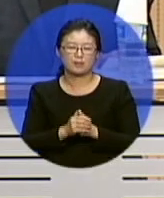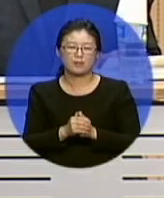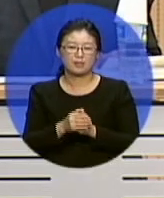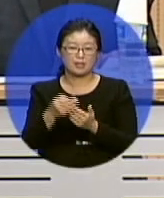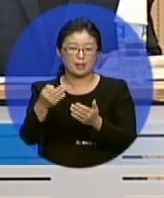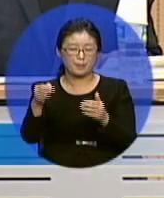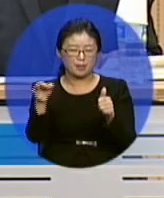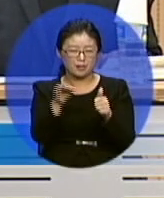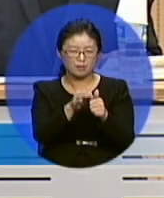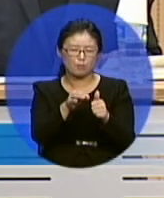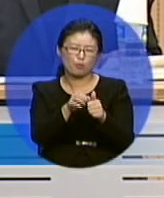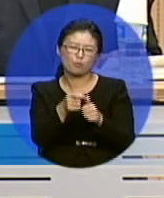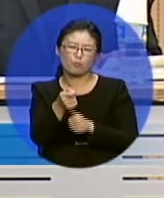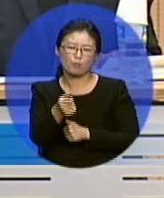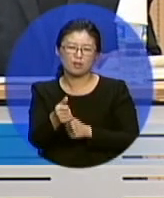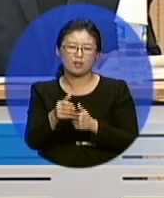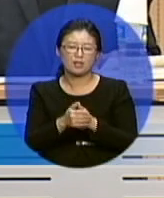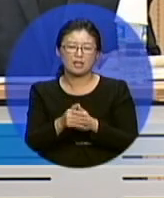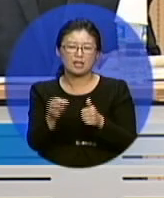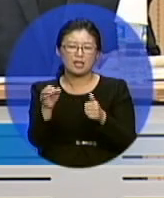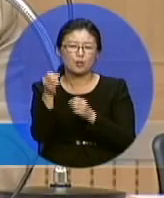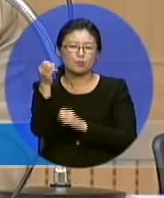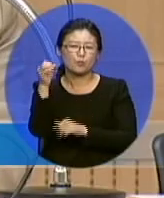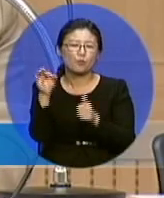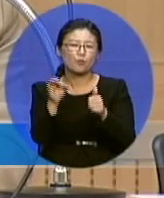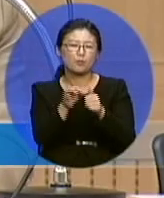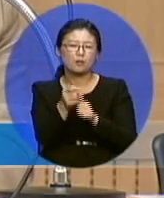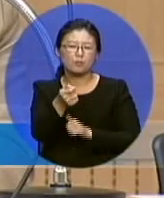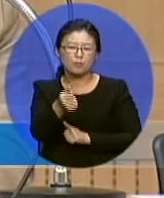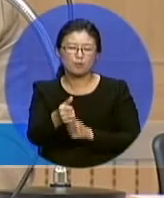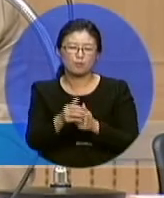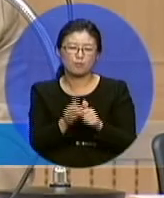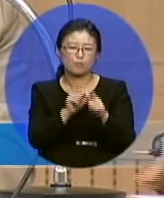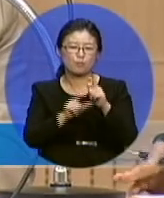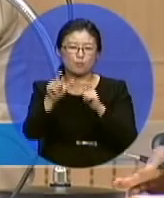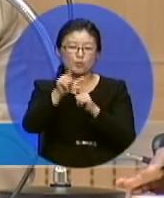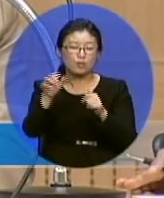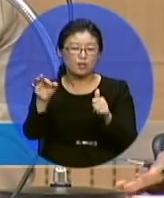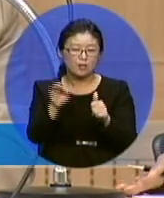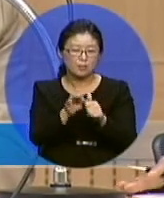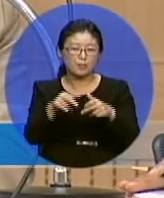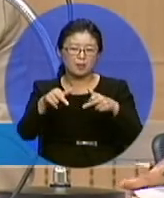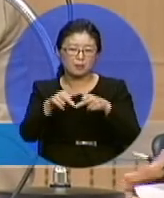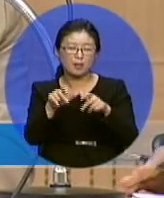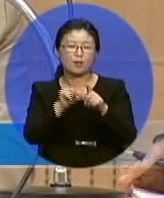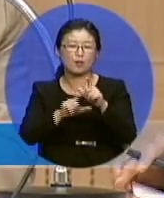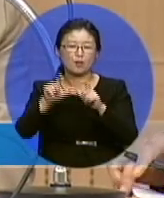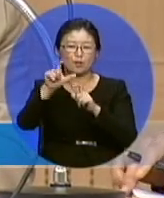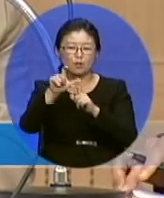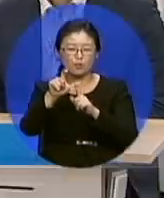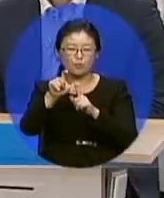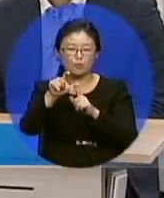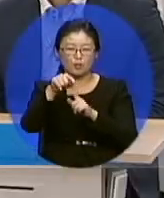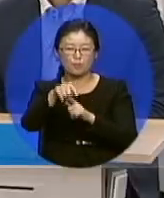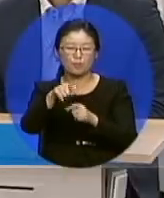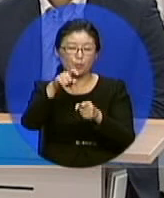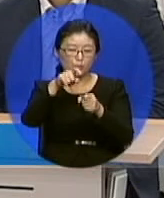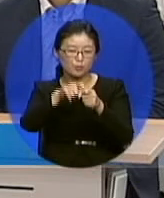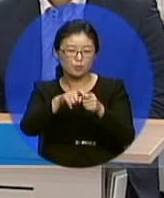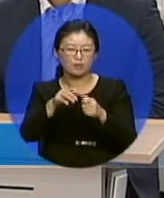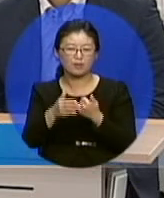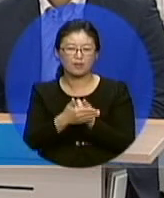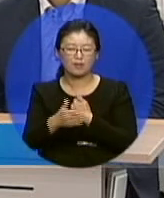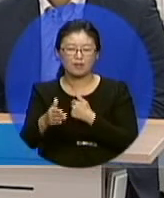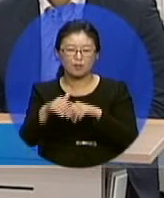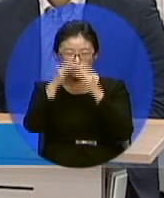또한 비판받았는데 기초급여가 너무 적고 부가급여는 장애로 인한 추가 비용 보전을 목적으로 하는 만큼